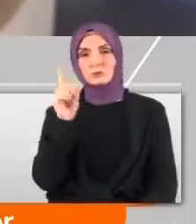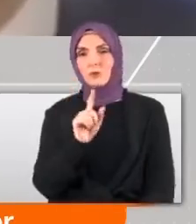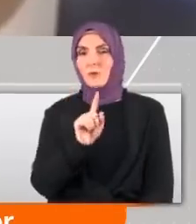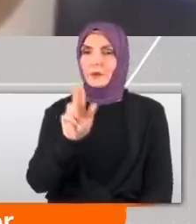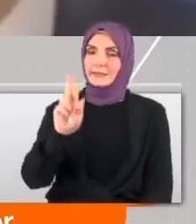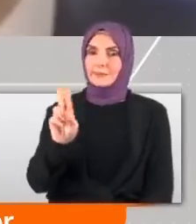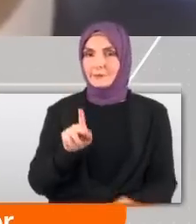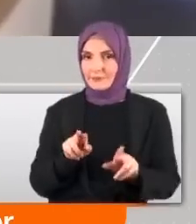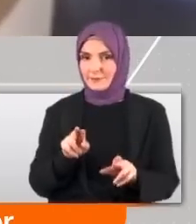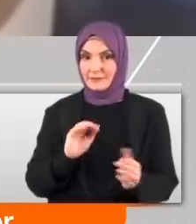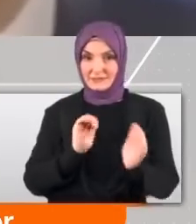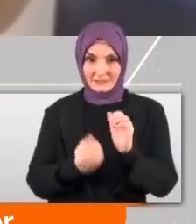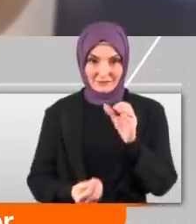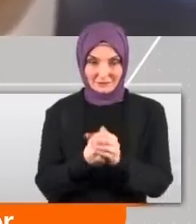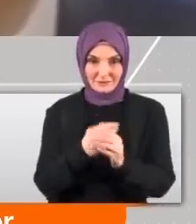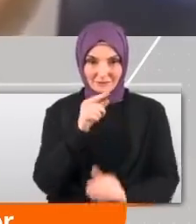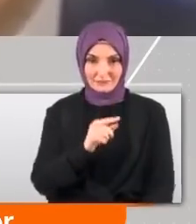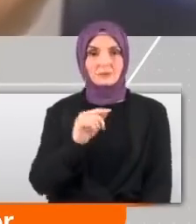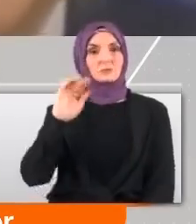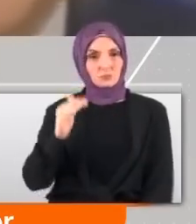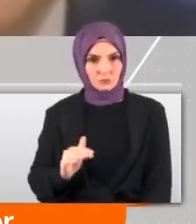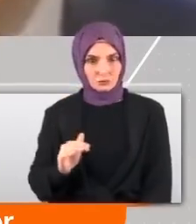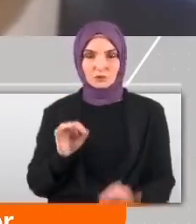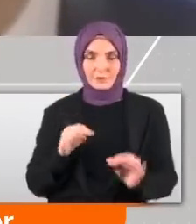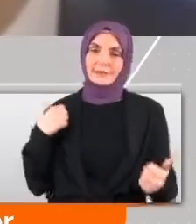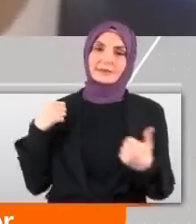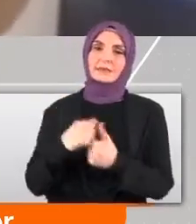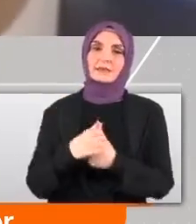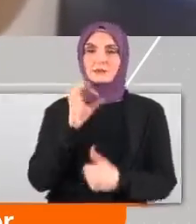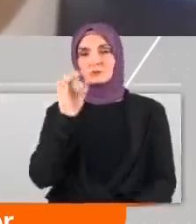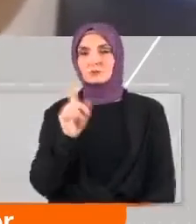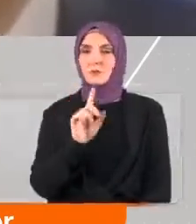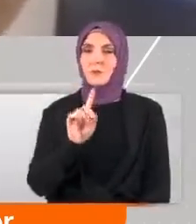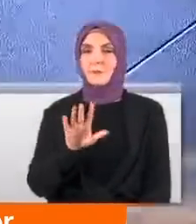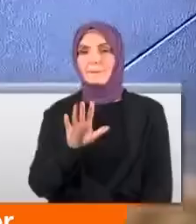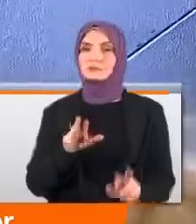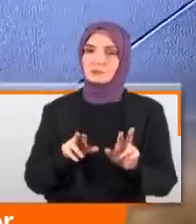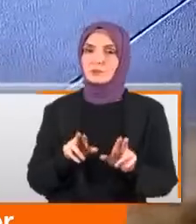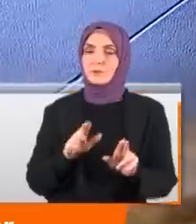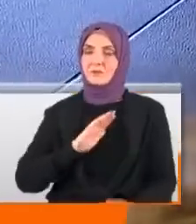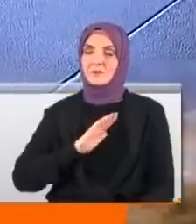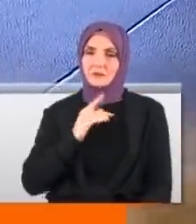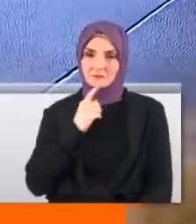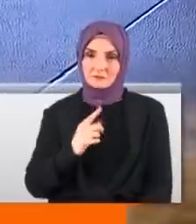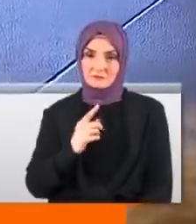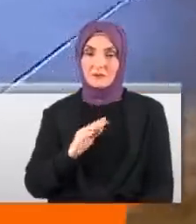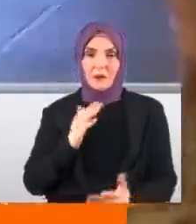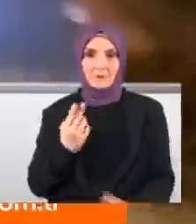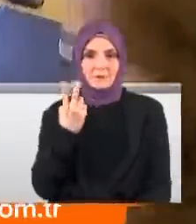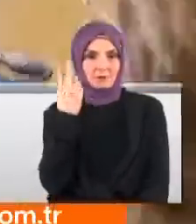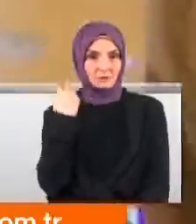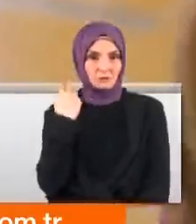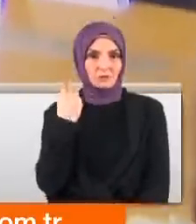düştü. Şimdi tekrar 15 bandına oturuyoruz. Oysa daha iki gün önce